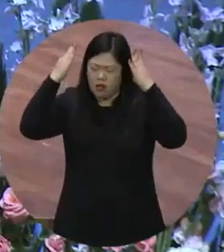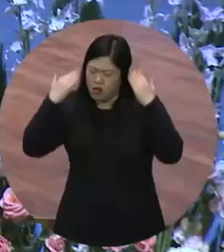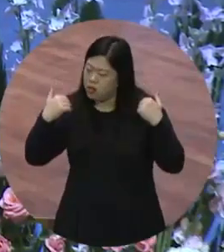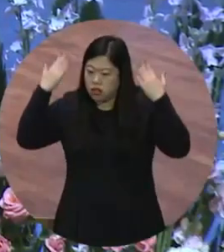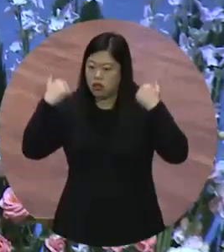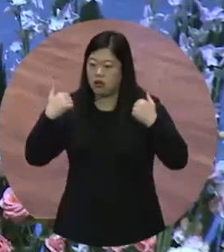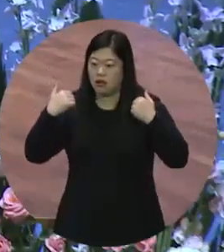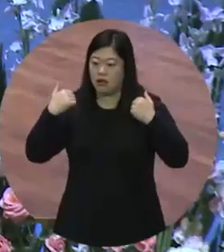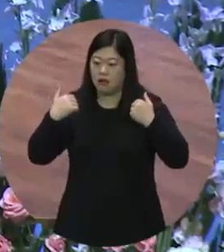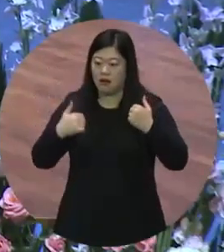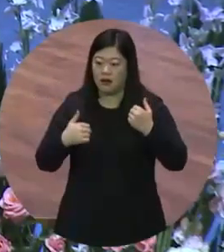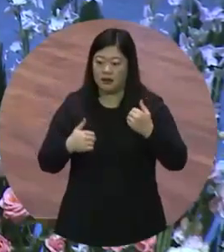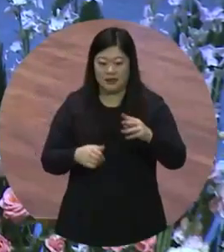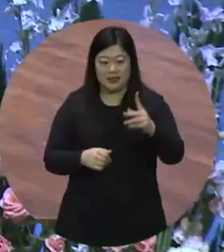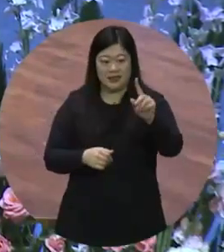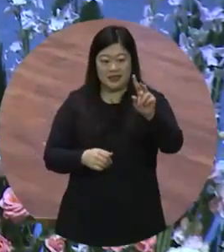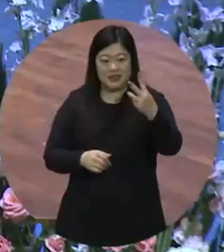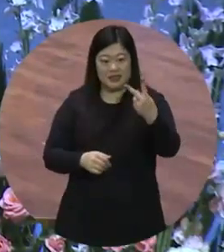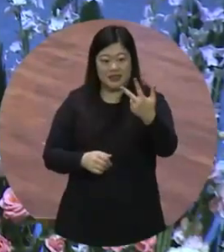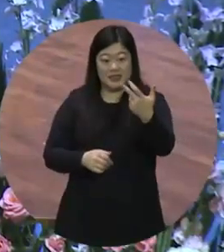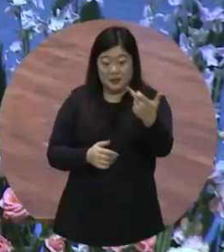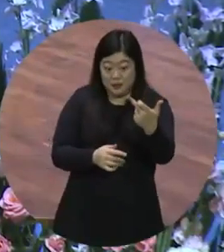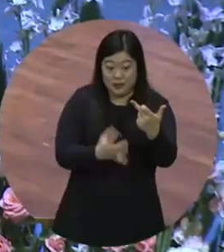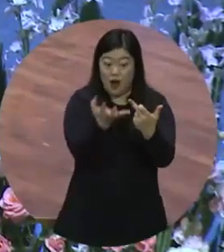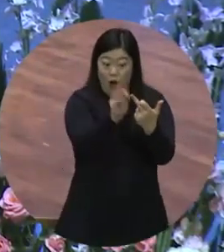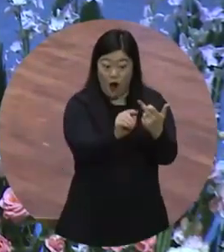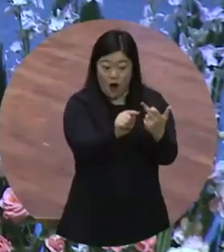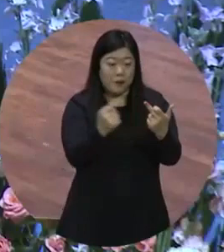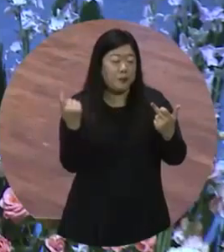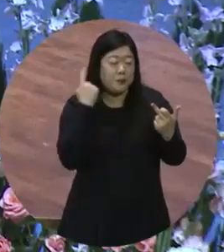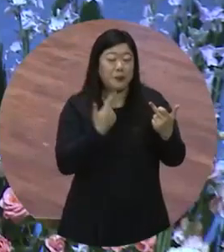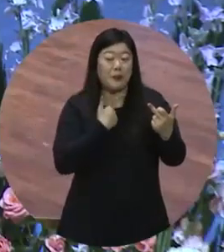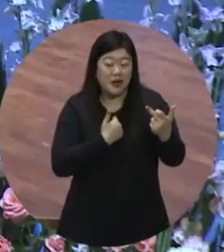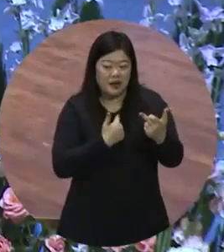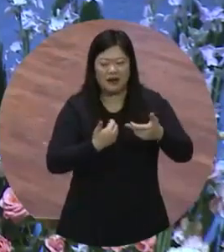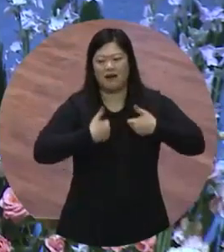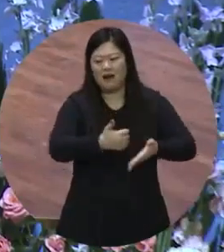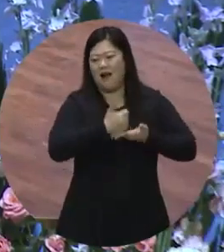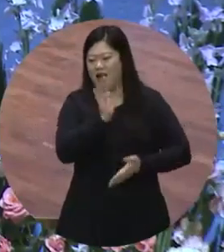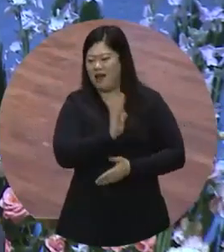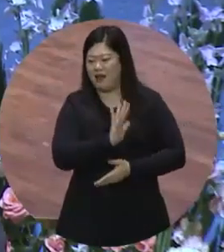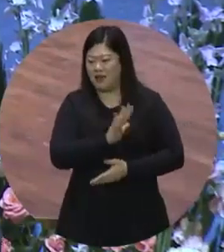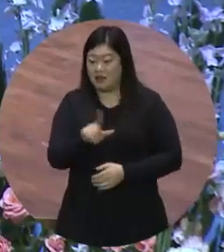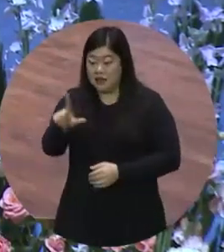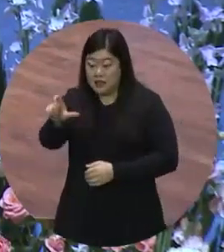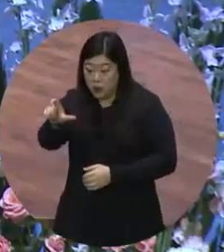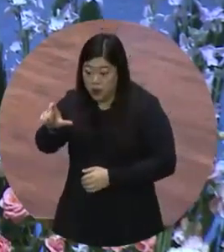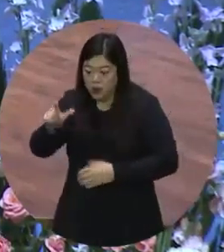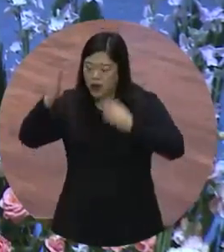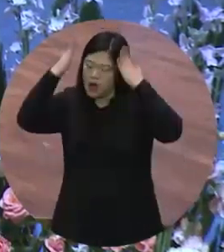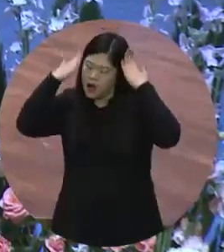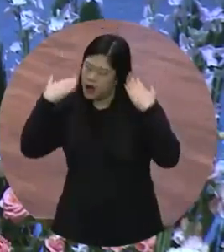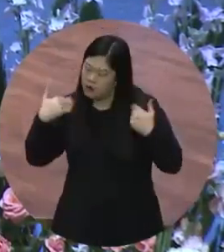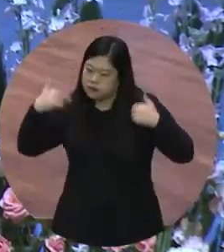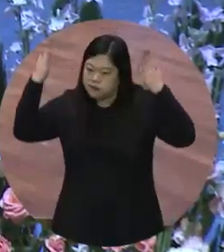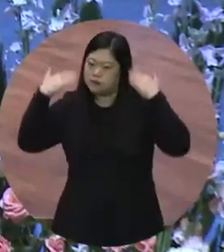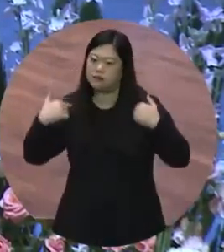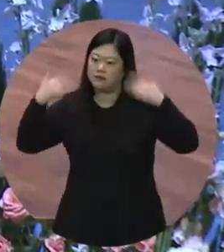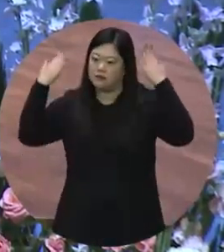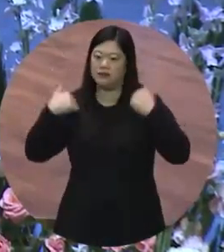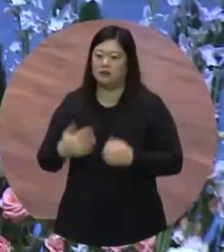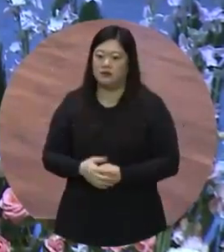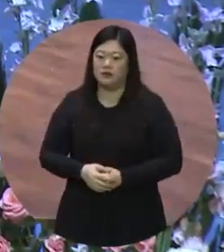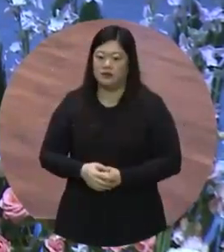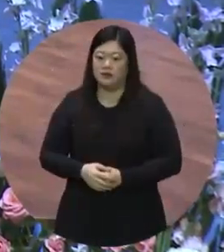정도는. 제가요 일본이라든가 태국이라든가 이렇게 선교지 가서요 한